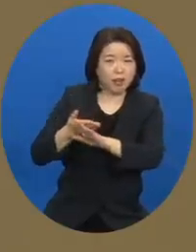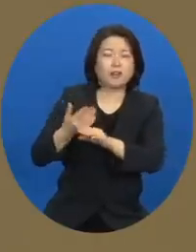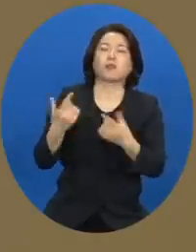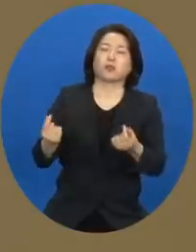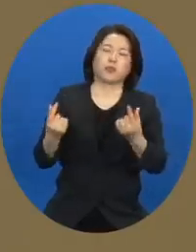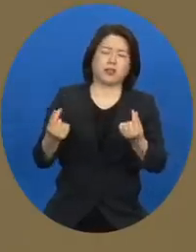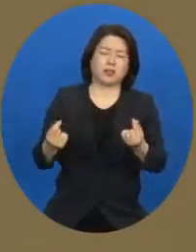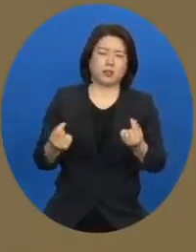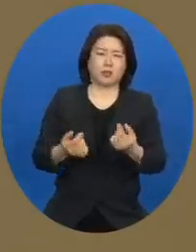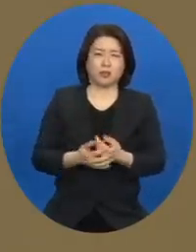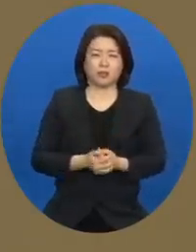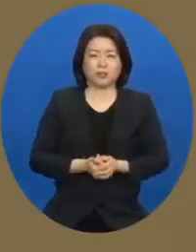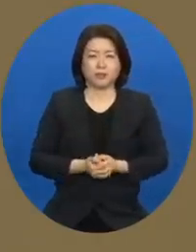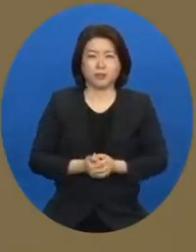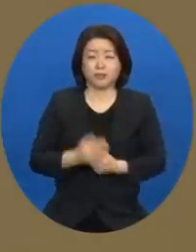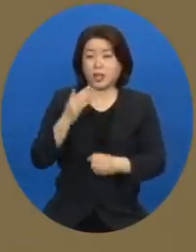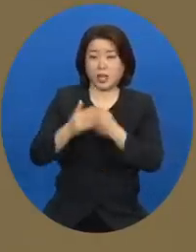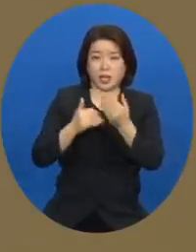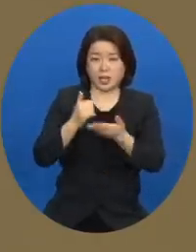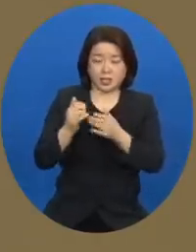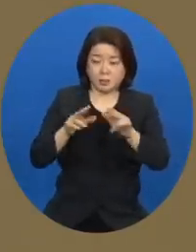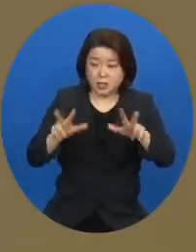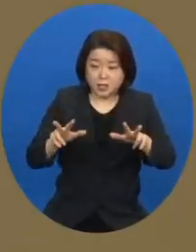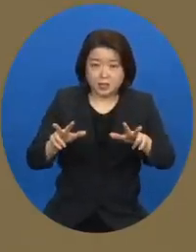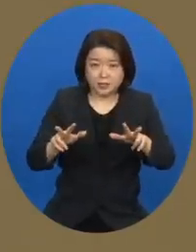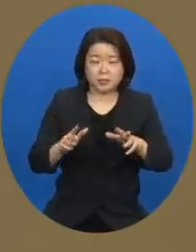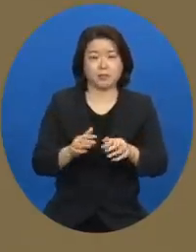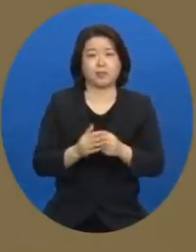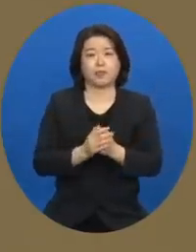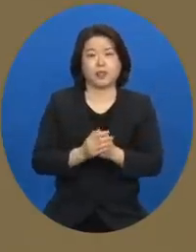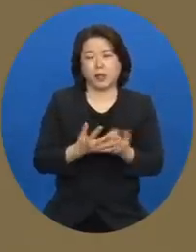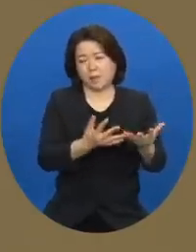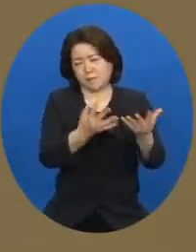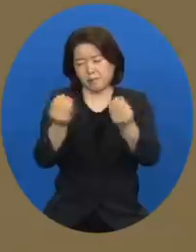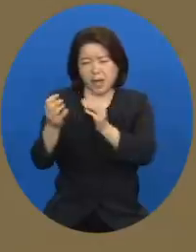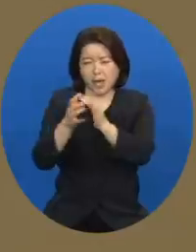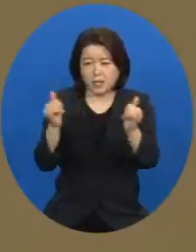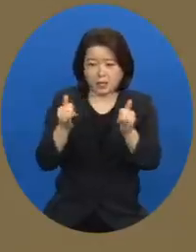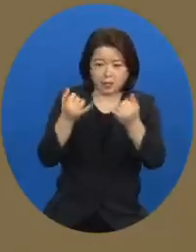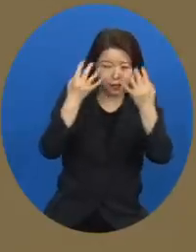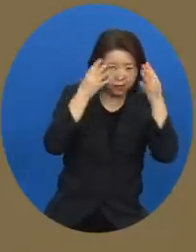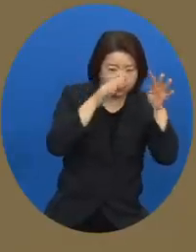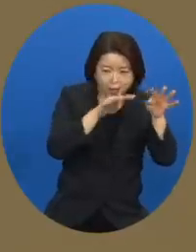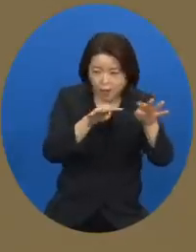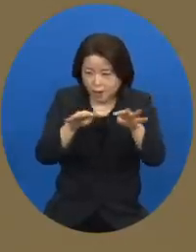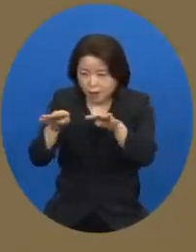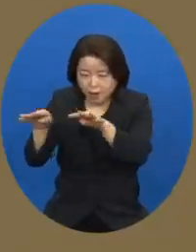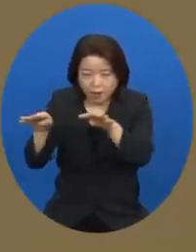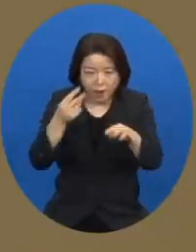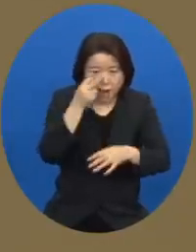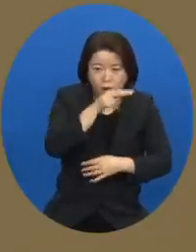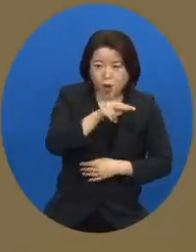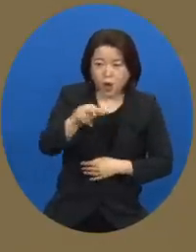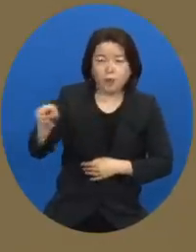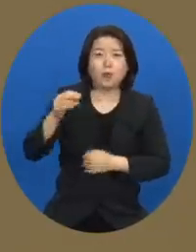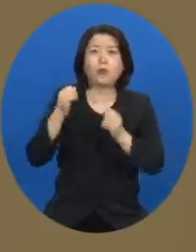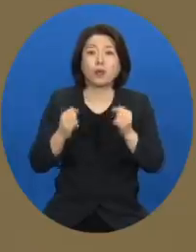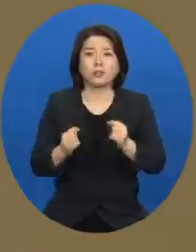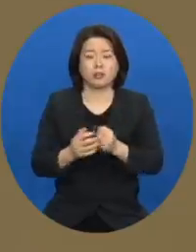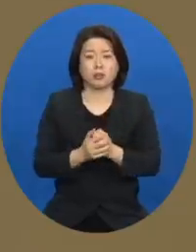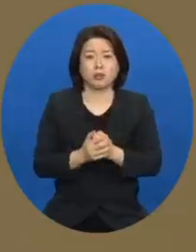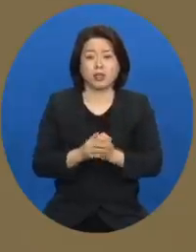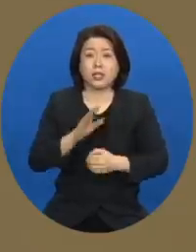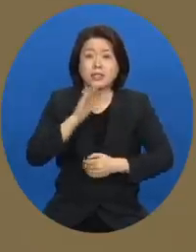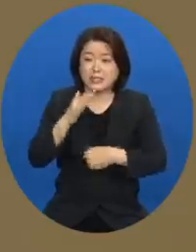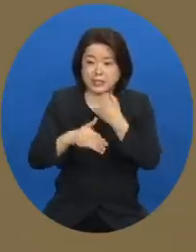똑같습니다. 하나님께서 지금 수많은 사람들을 다 보시고 계십니다. 진짜